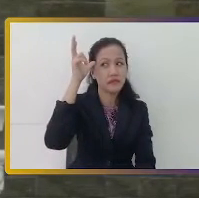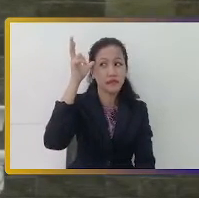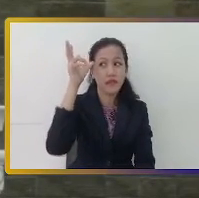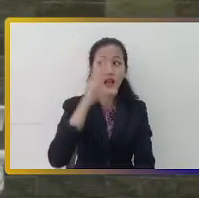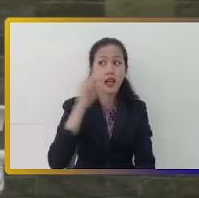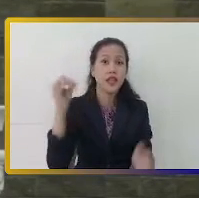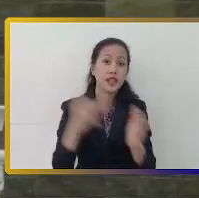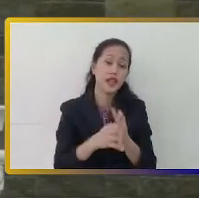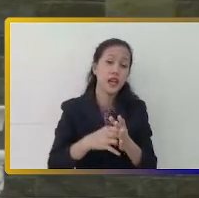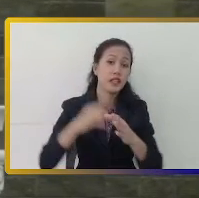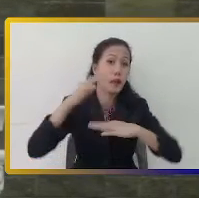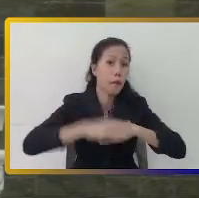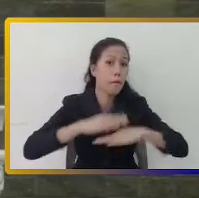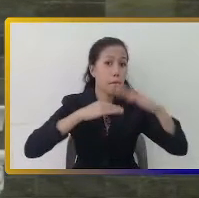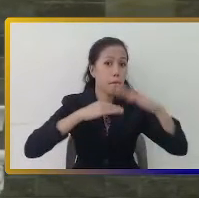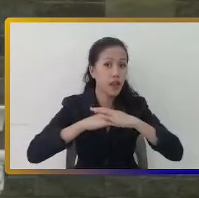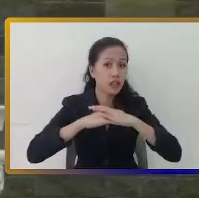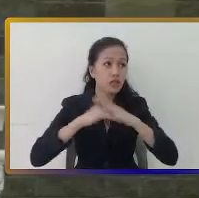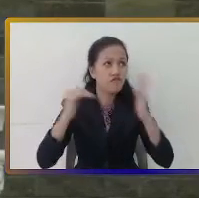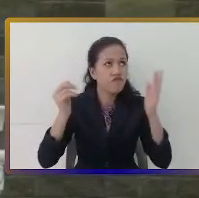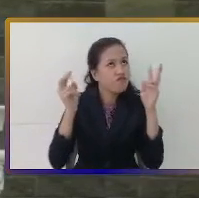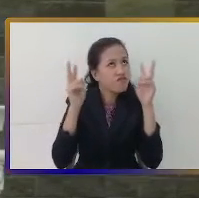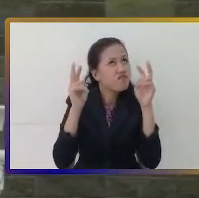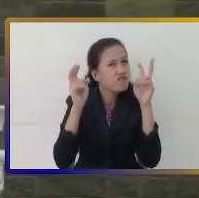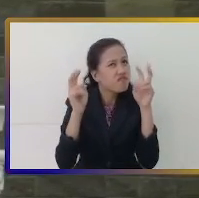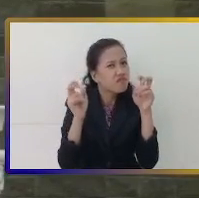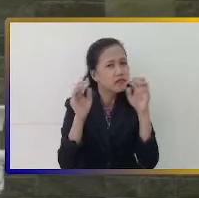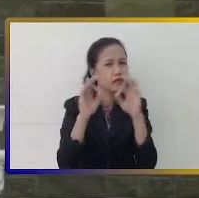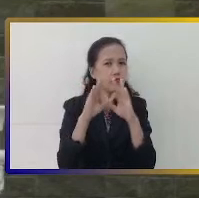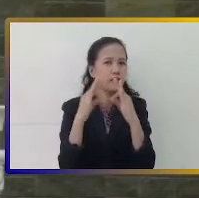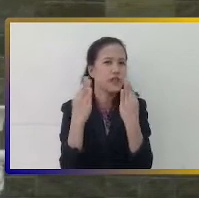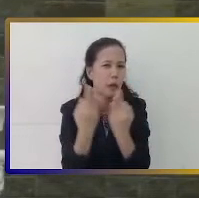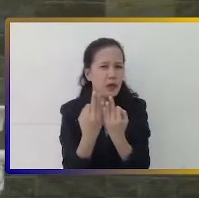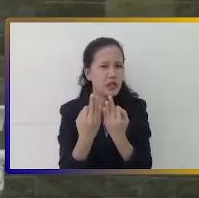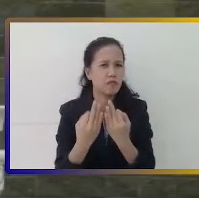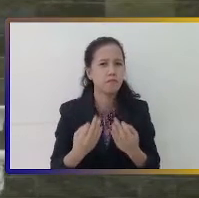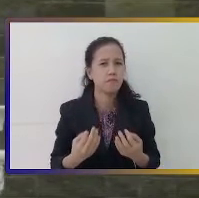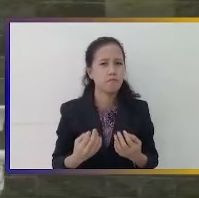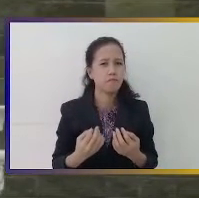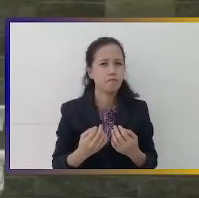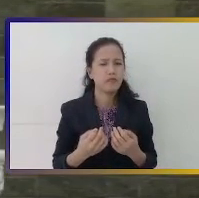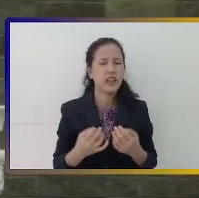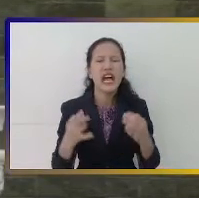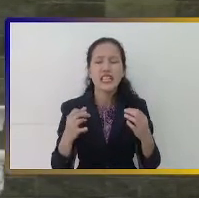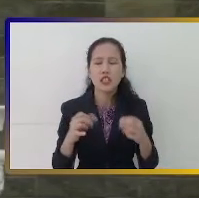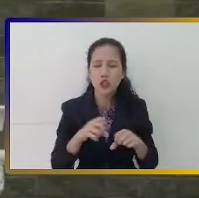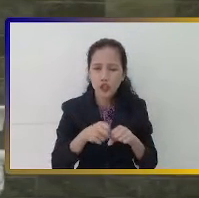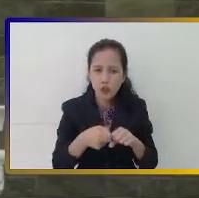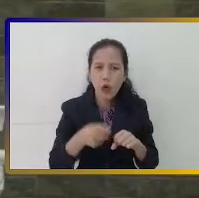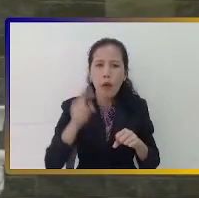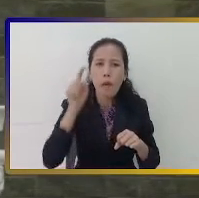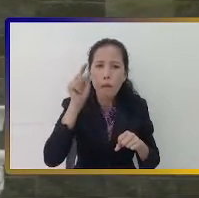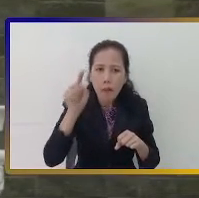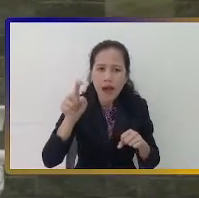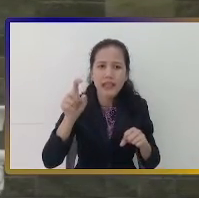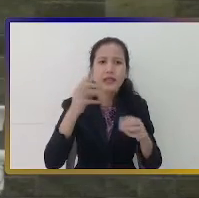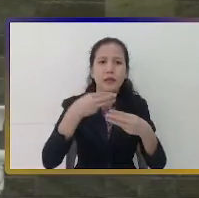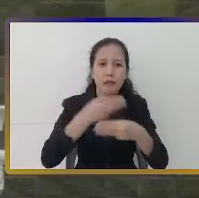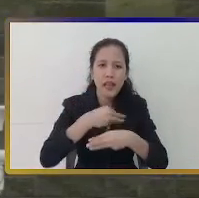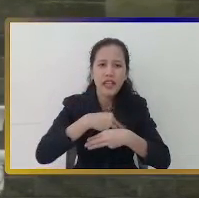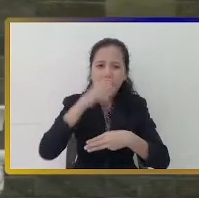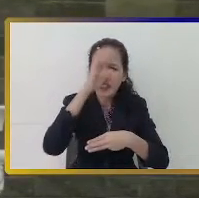niya, the so-called family. Therefore, let us make God known in our families